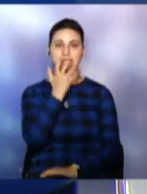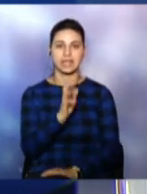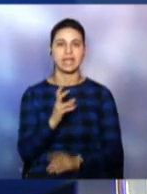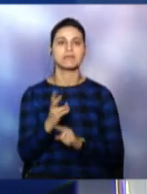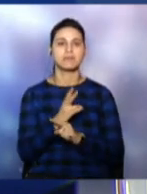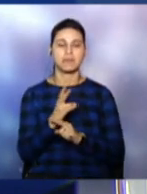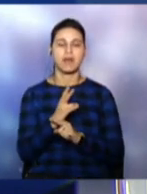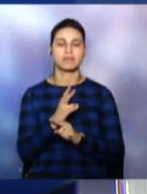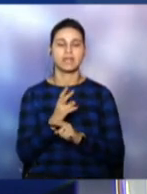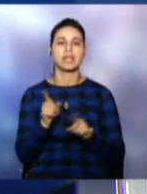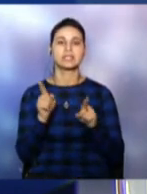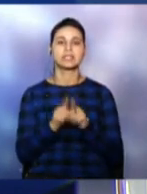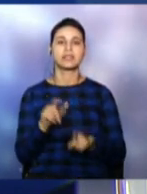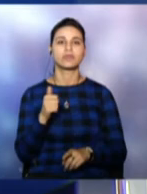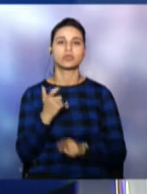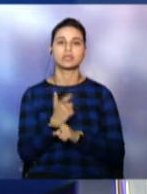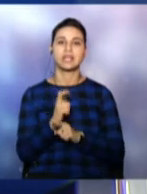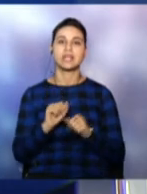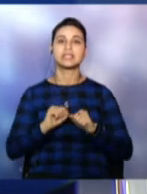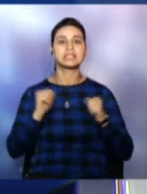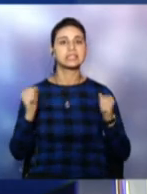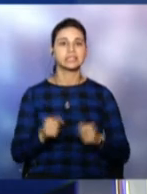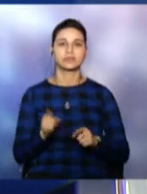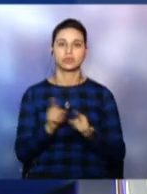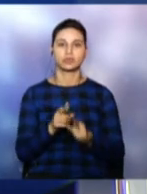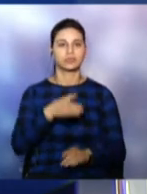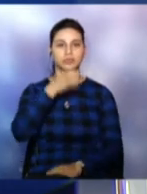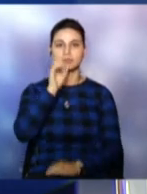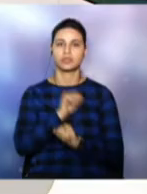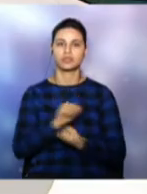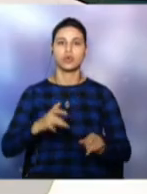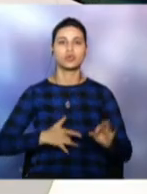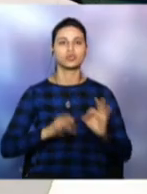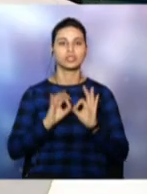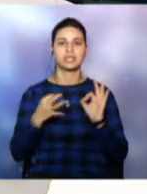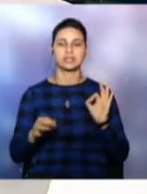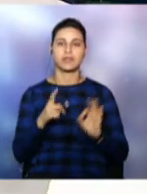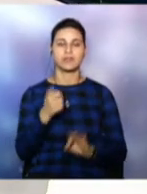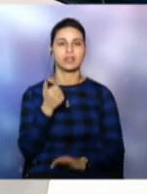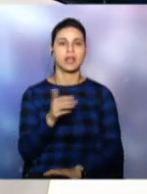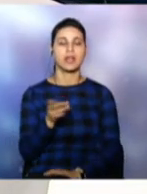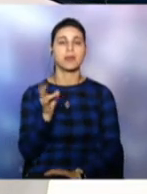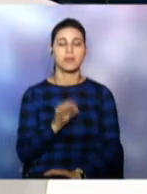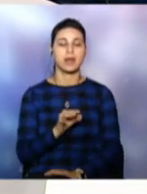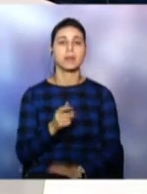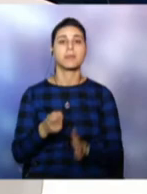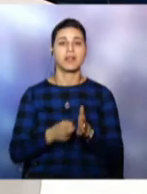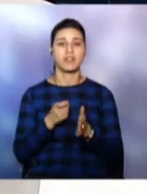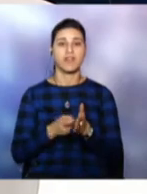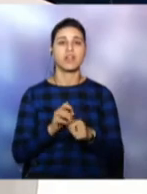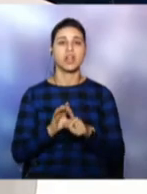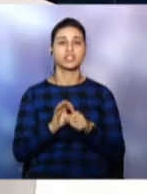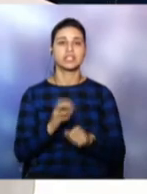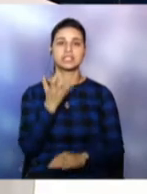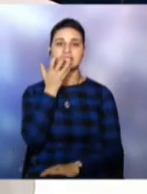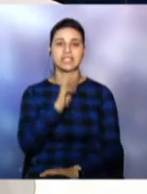მავნეა, ისევე როგორც უკიდურესად ცივი პროდუქტის მოხმარება კუჭნაძლავის ტრაქტისთვის არ არის სასარგებლო, მაგრამ კვლევა ჩატარდა